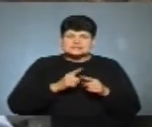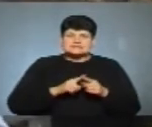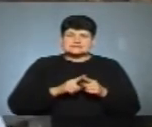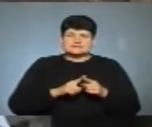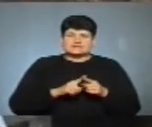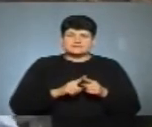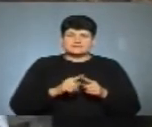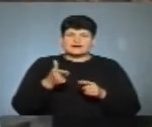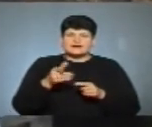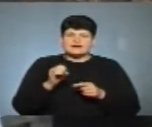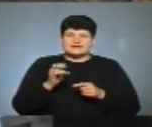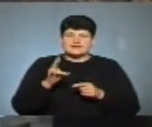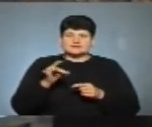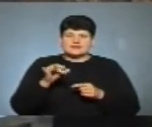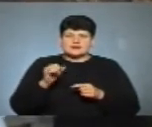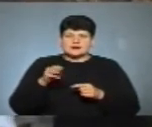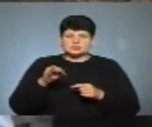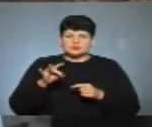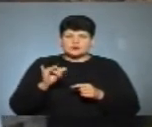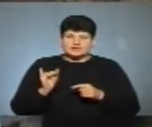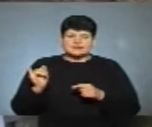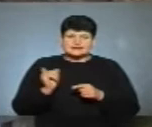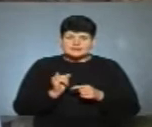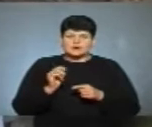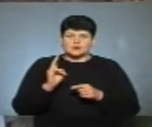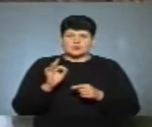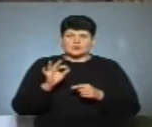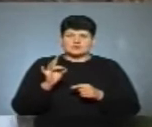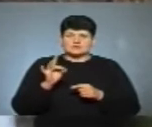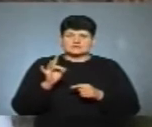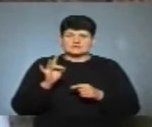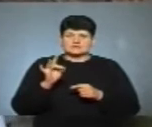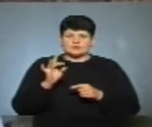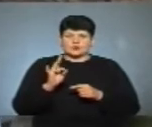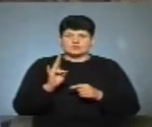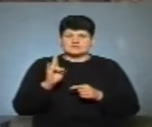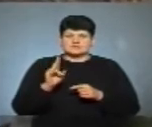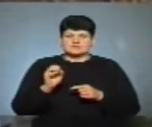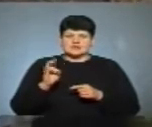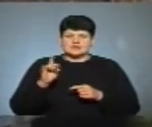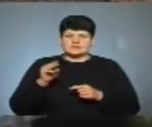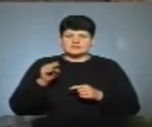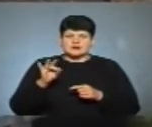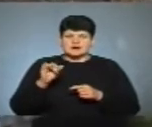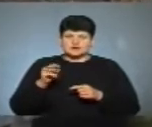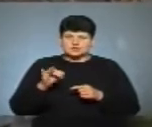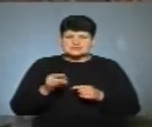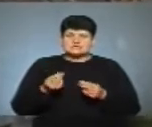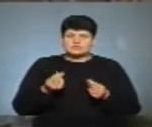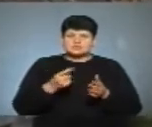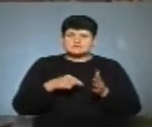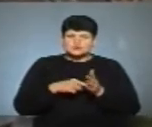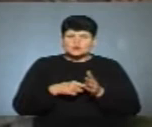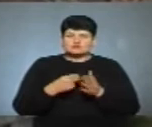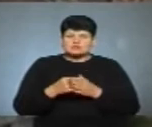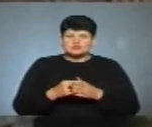кисневі генератори і кисневі концентратори. От ми вже встановили в головному корпусі, знову ж таки, за кошти міського бюджету,